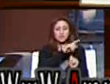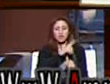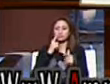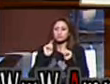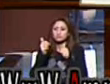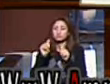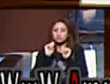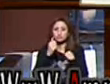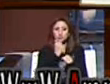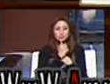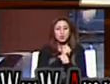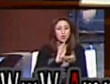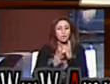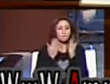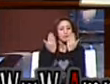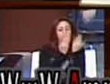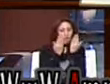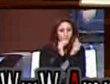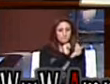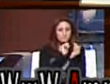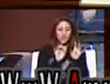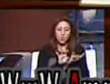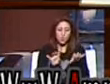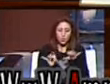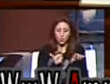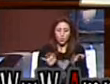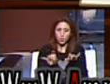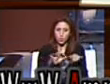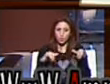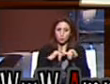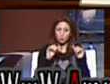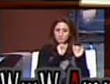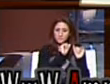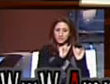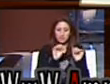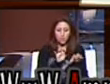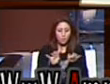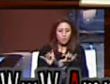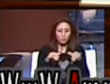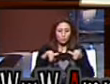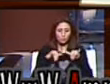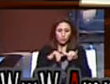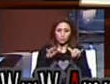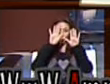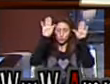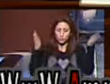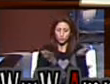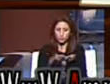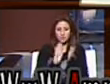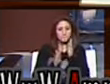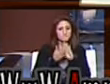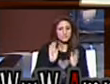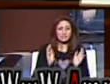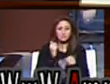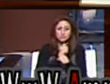وكل حياتهم كانت القراءه والكمبيوتر، ما كانش فيه يعني جديد في حياتهم غير